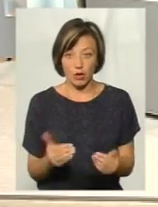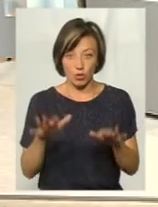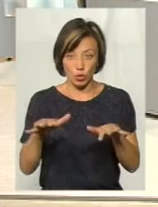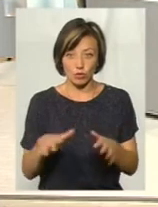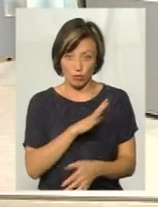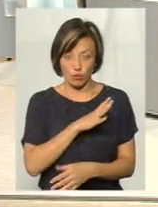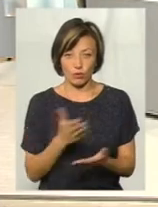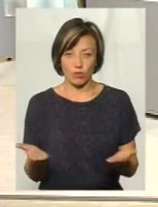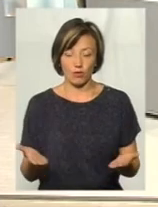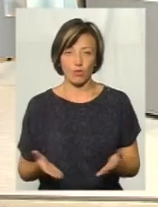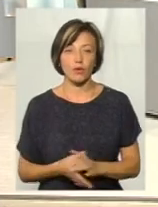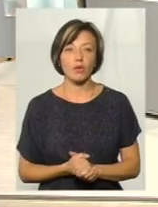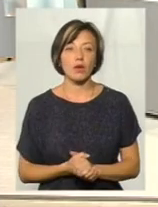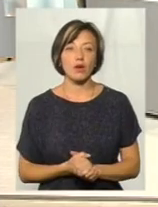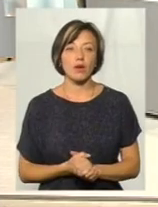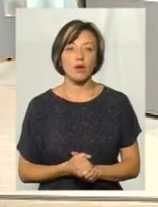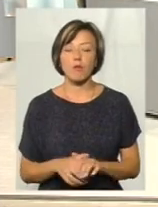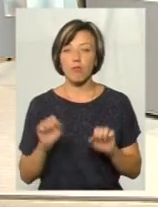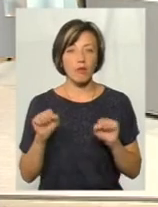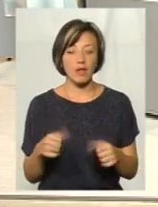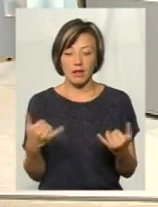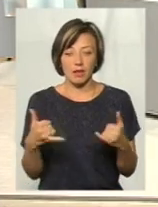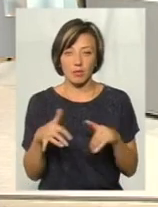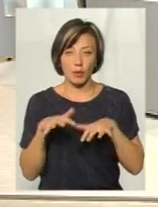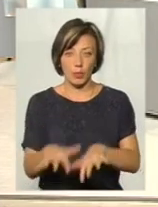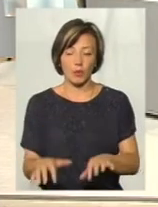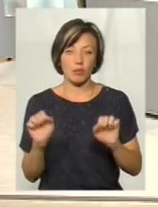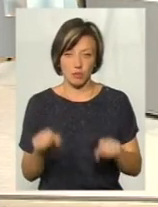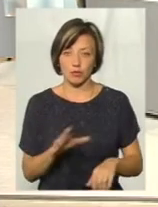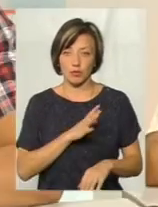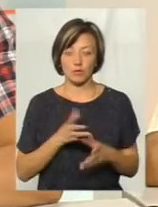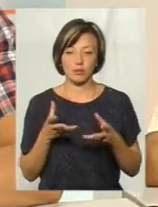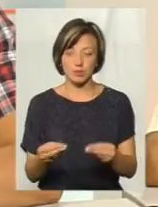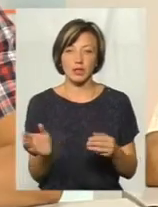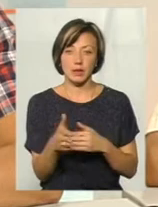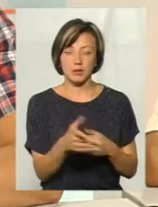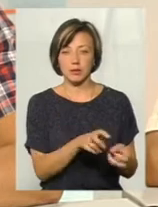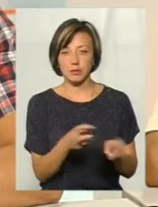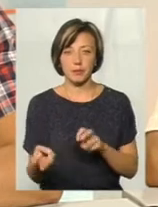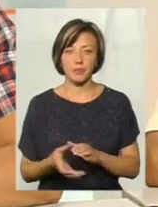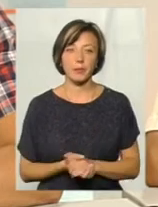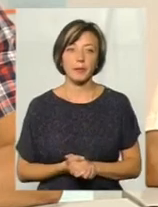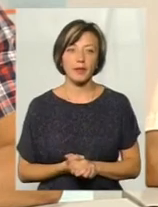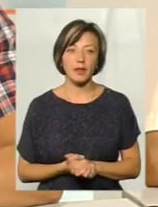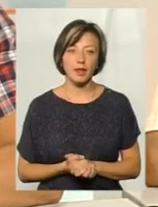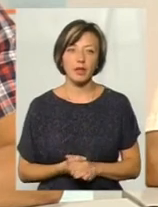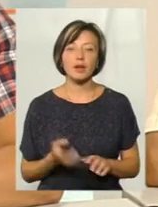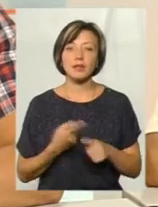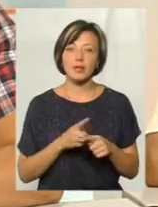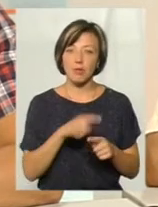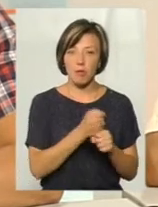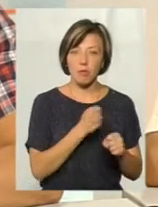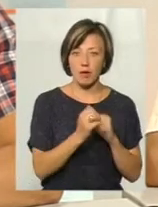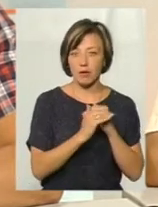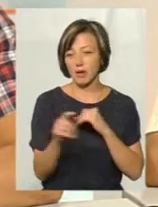мав місце. Ймовірно, що могли змитися якісь алогі. Громадянин називає, чому там була, а там не було. Можливо, це теж. Там оброблялись